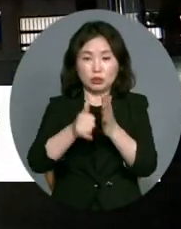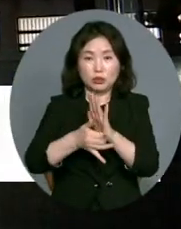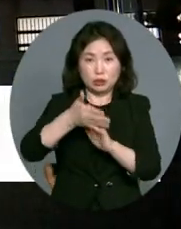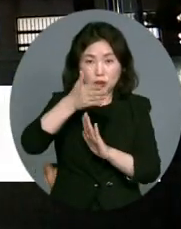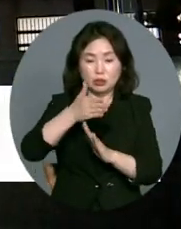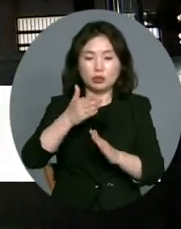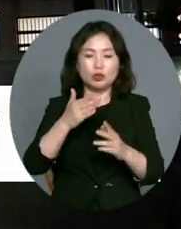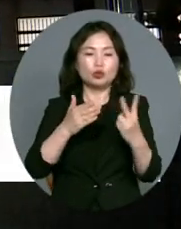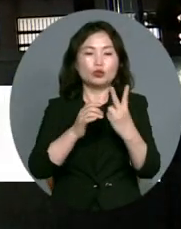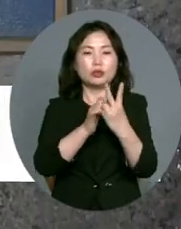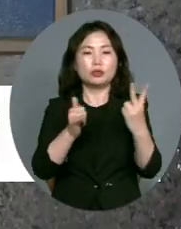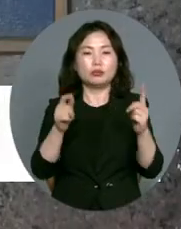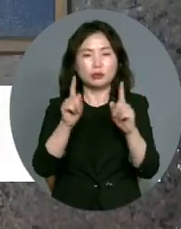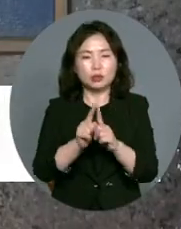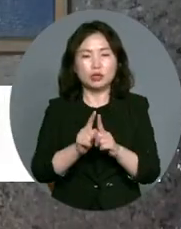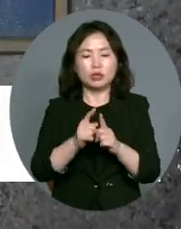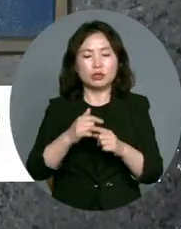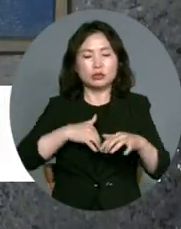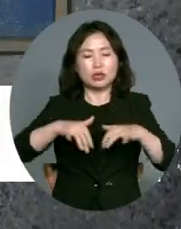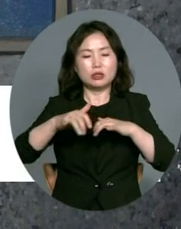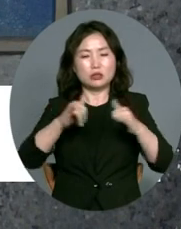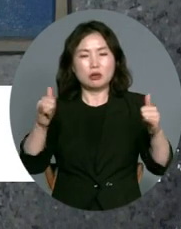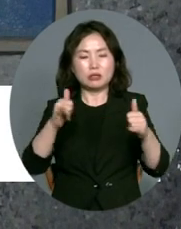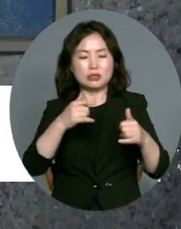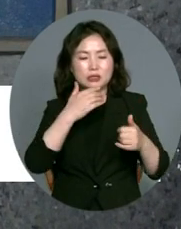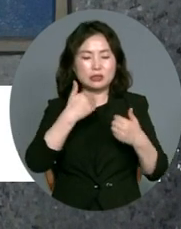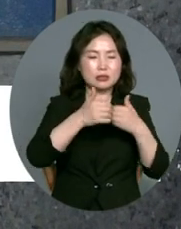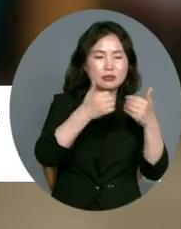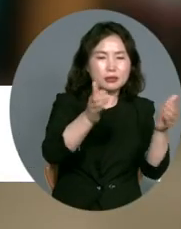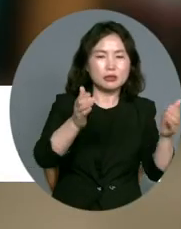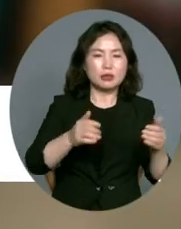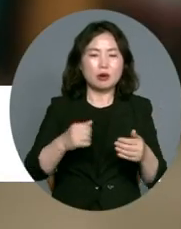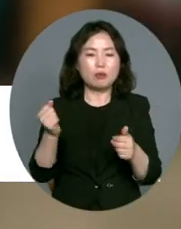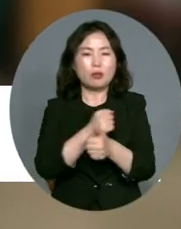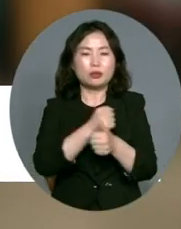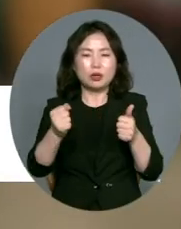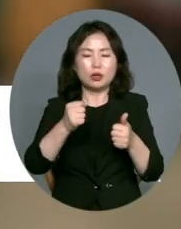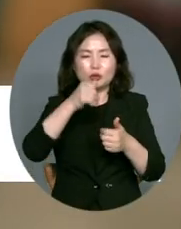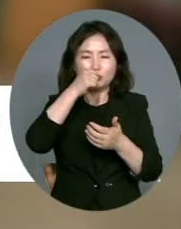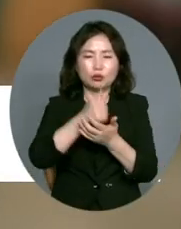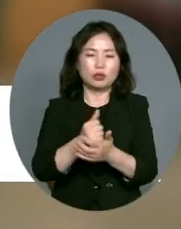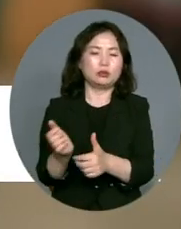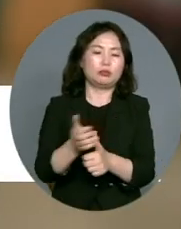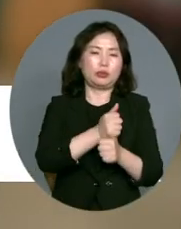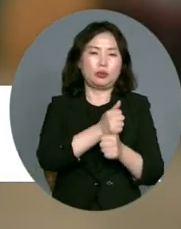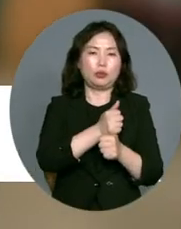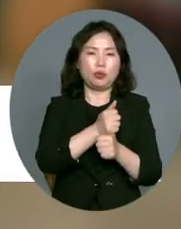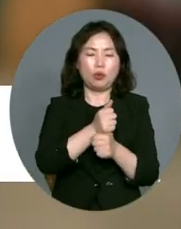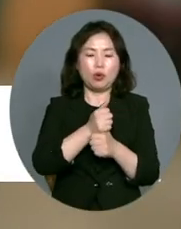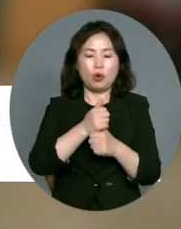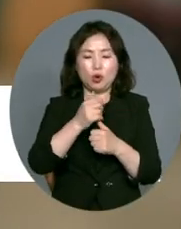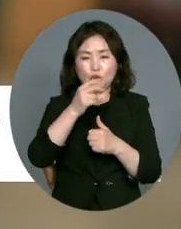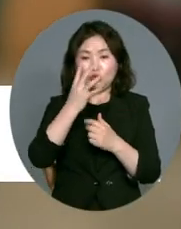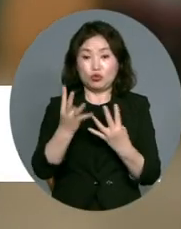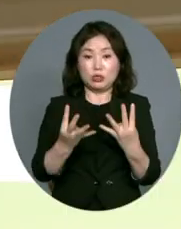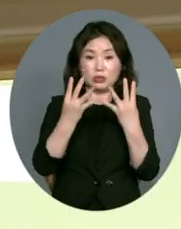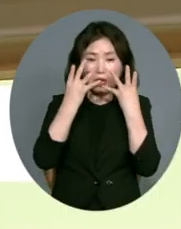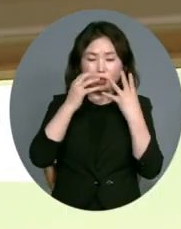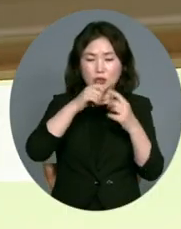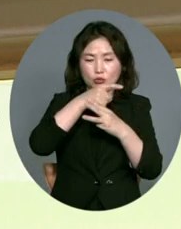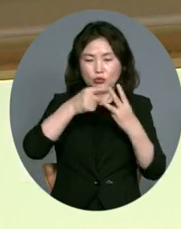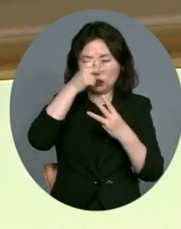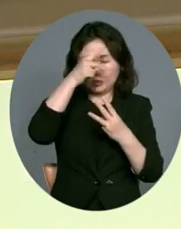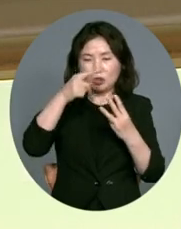지인 2명과 함께 지나가던 사람에게 12 를 걸고 폭력을 행사한 혐의로 체포돼 광역 유치장 인 상주